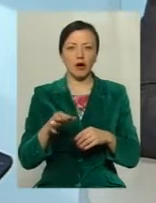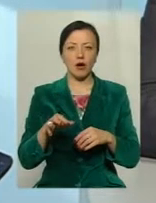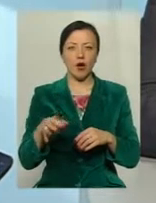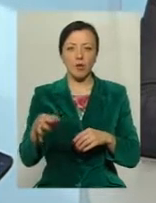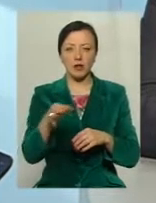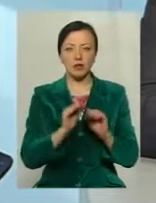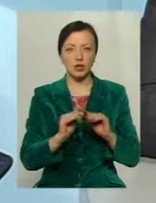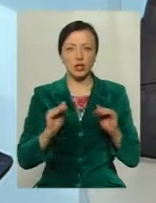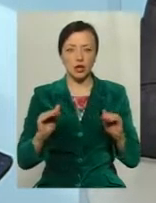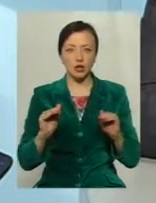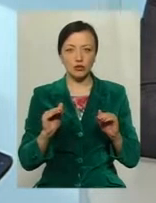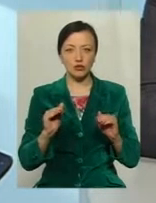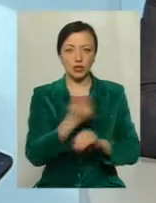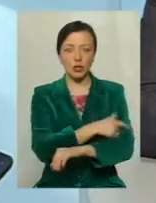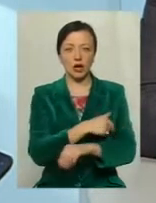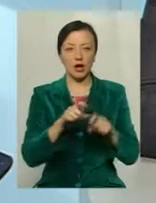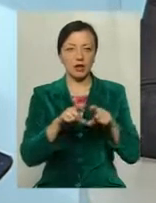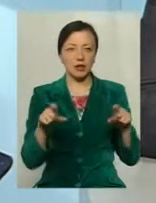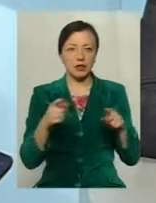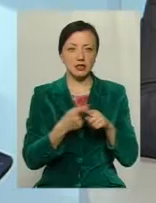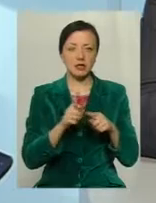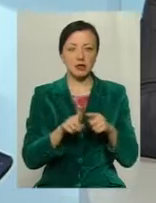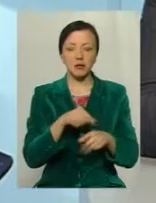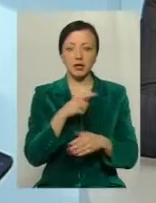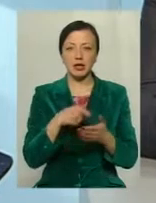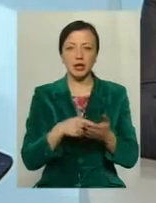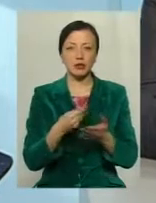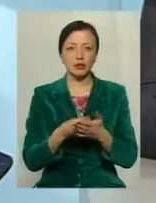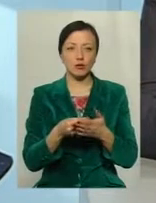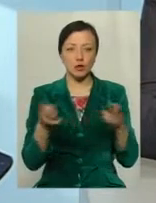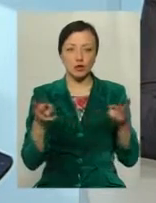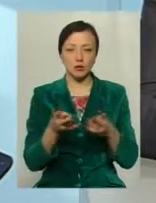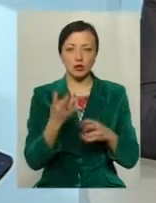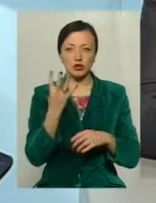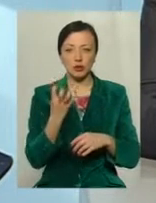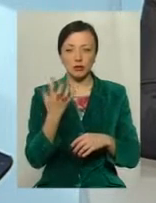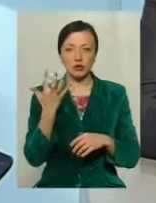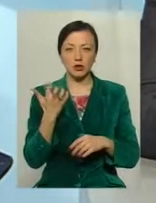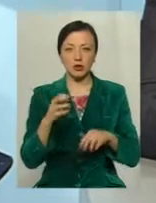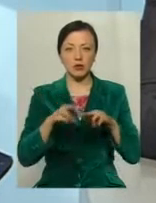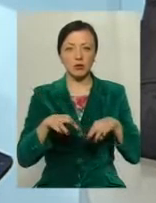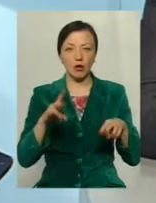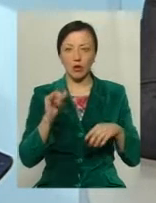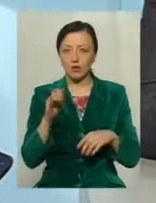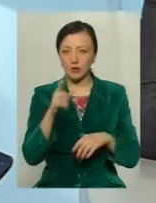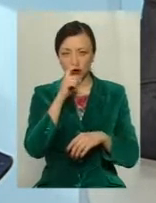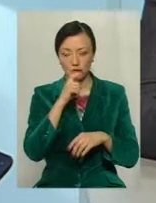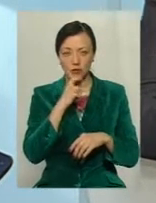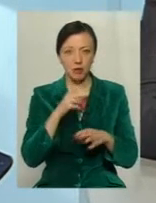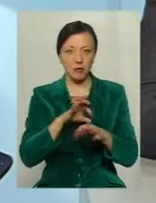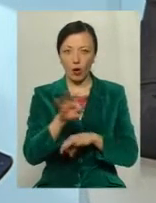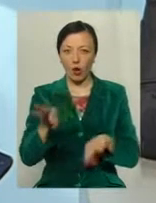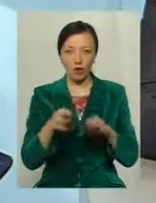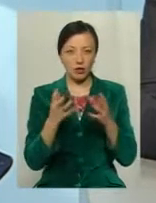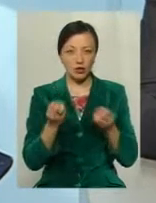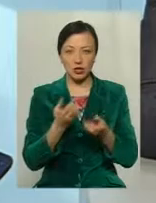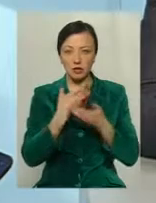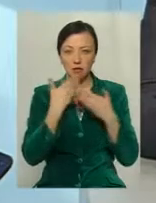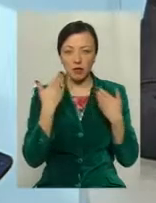округа, як вони будуть функціонувати, і в цей же самий період часу виділяти кошти на такі капітальні великі видатки, що